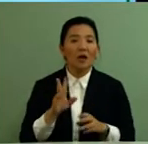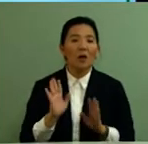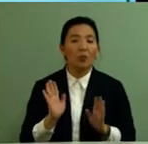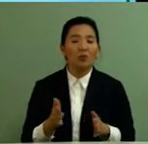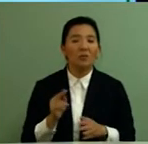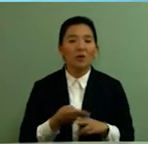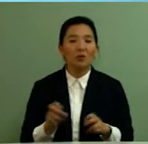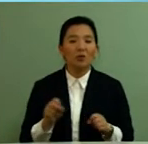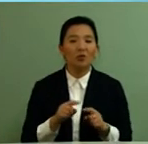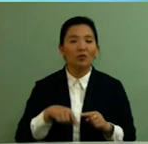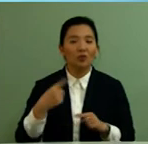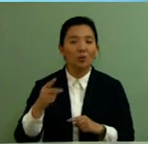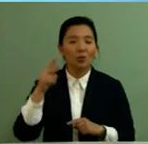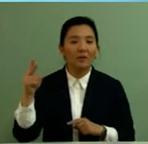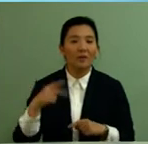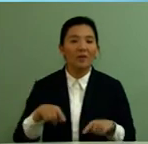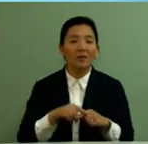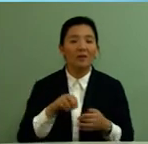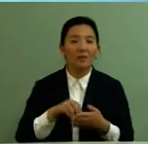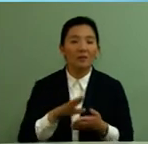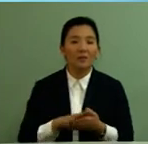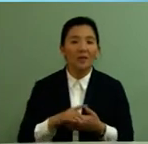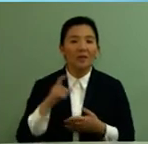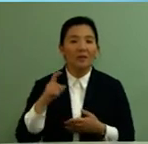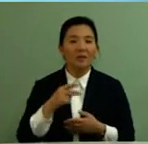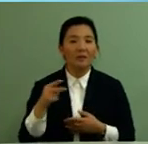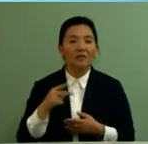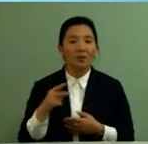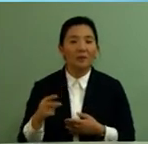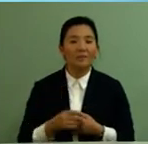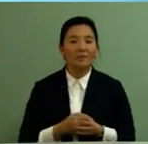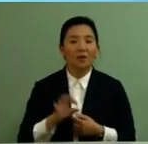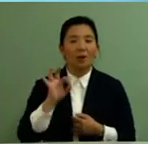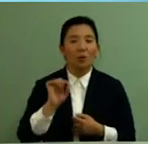эту скорость? Через уравнение. Итак, записываем. Х равно